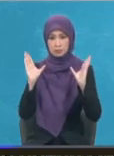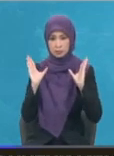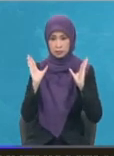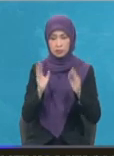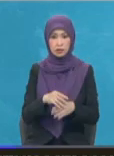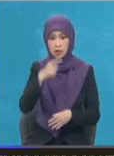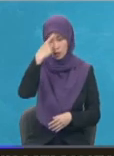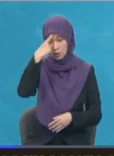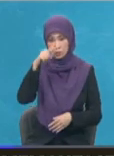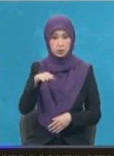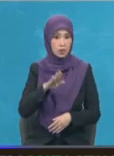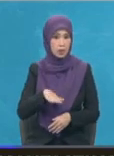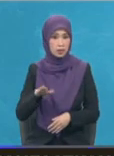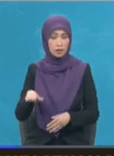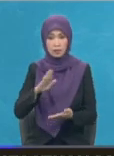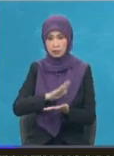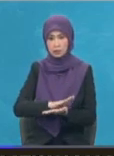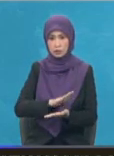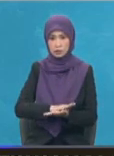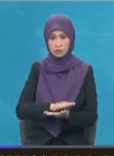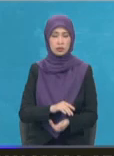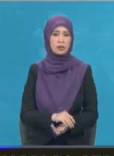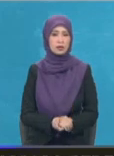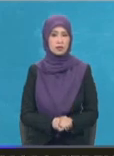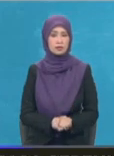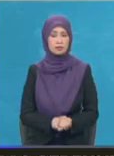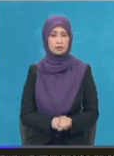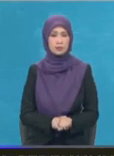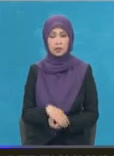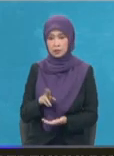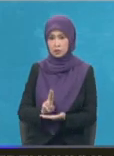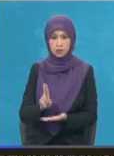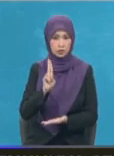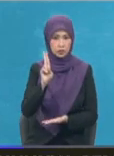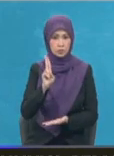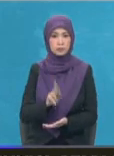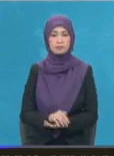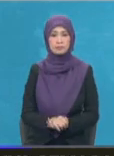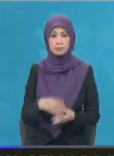untuk anak-anak sekolah dan dewasa bagi preket menengah dan draw University